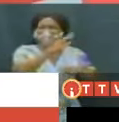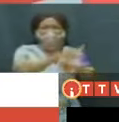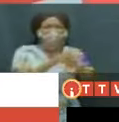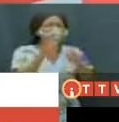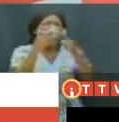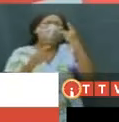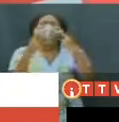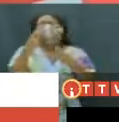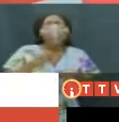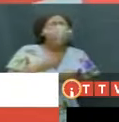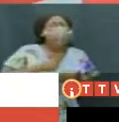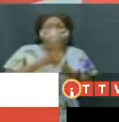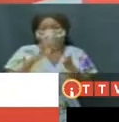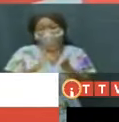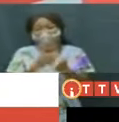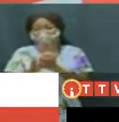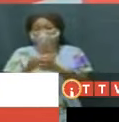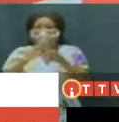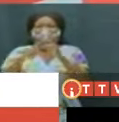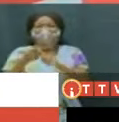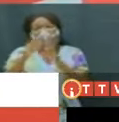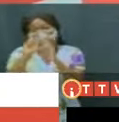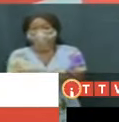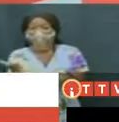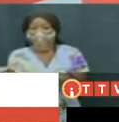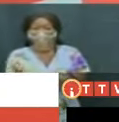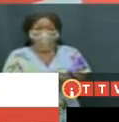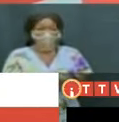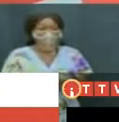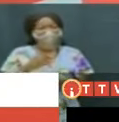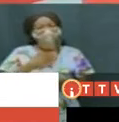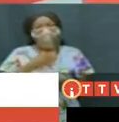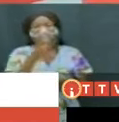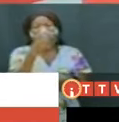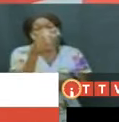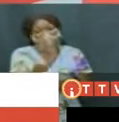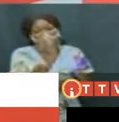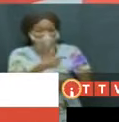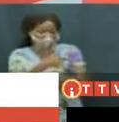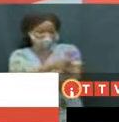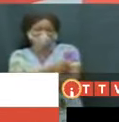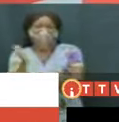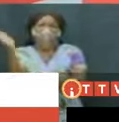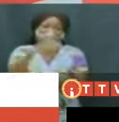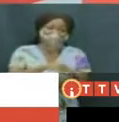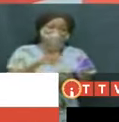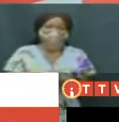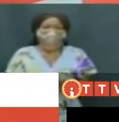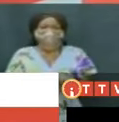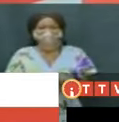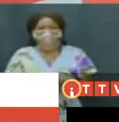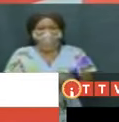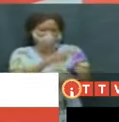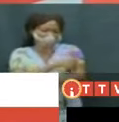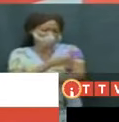atisiya pano pati kunena kuti mmene katemera wabwera chonji zipatala zathu simakhala